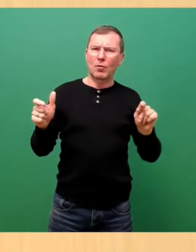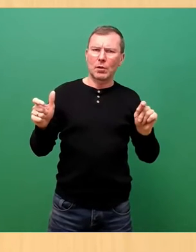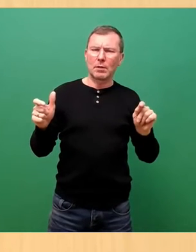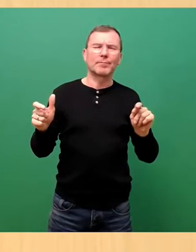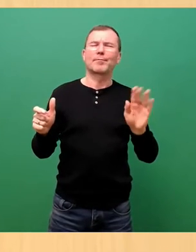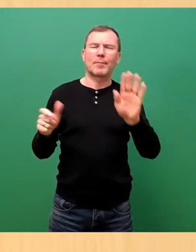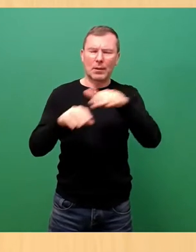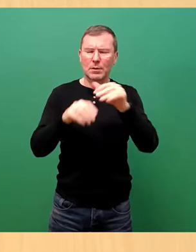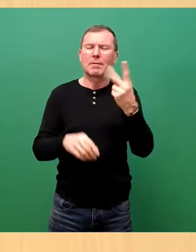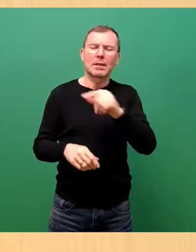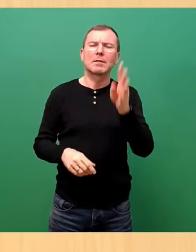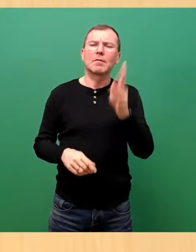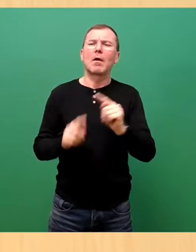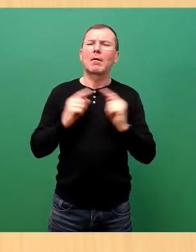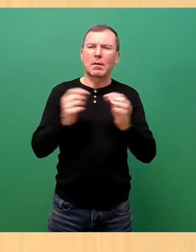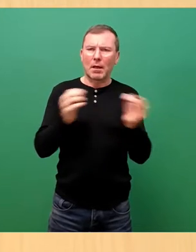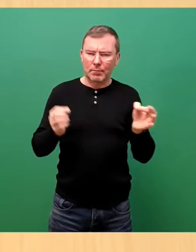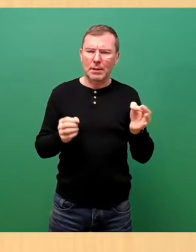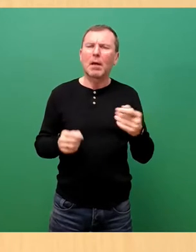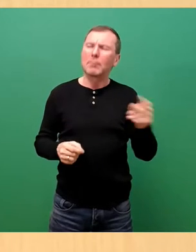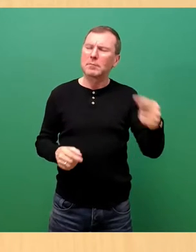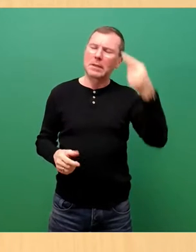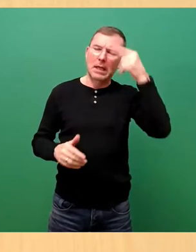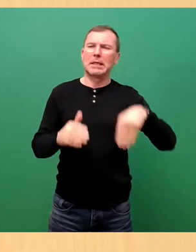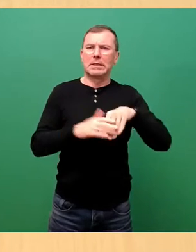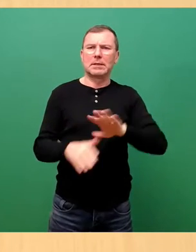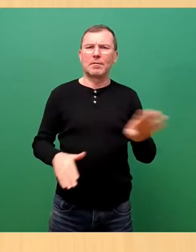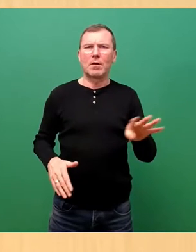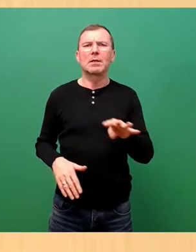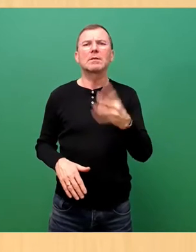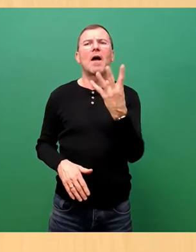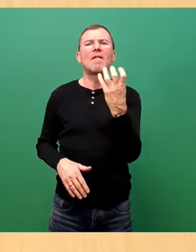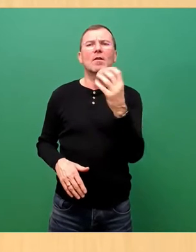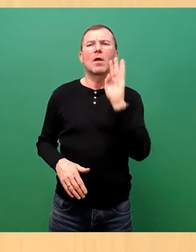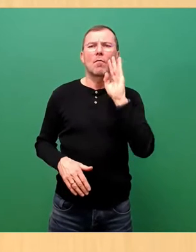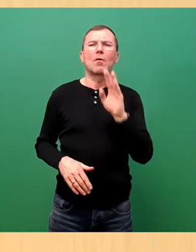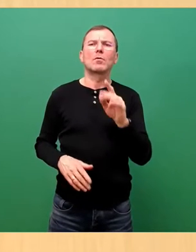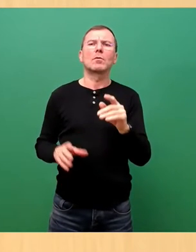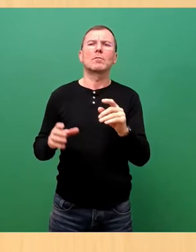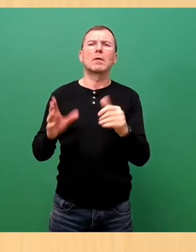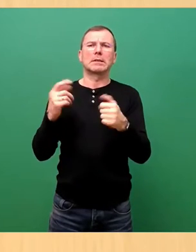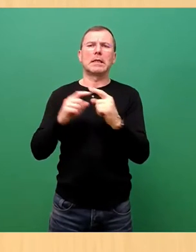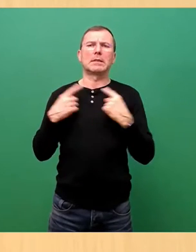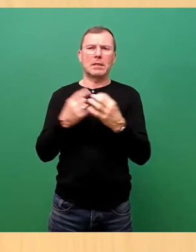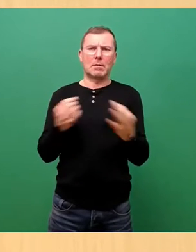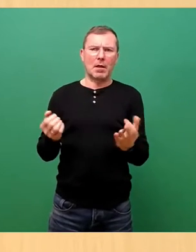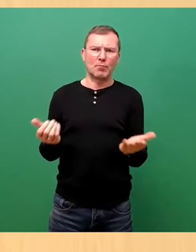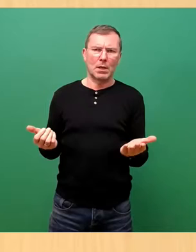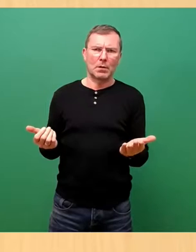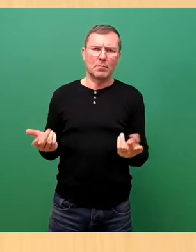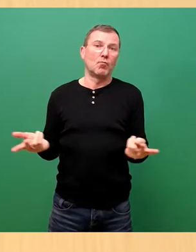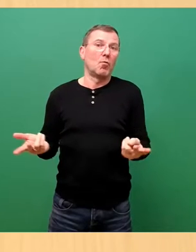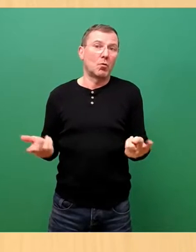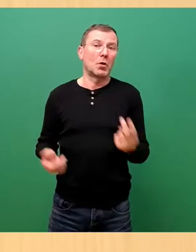als Einstiegsgröße, das halten wir für sehr sinnvoll. Das sind 40 Wohnungen a 60 Quadratmeter oder eben 20